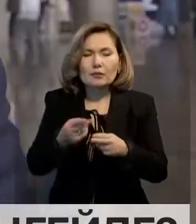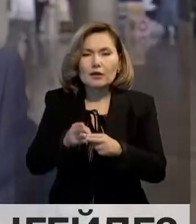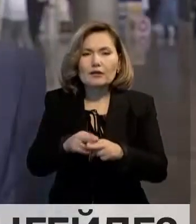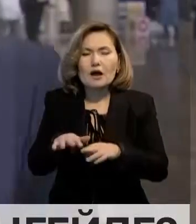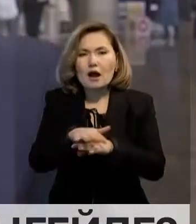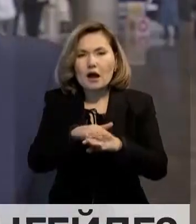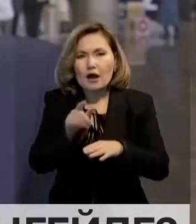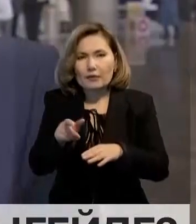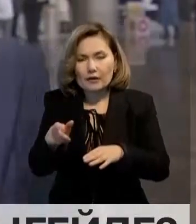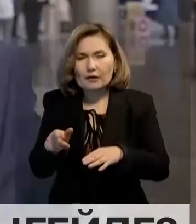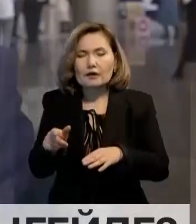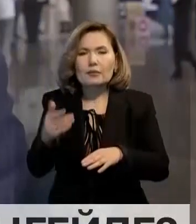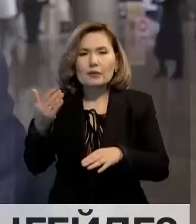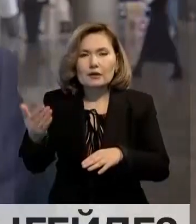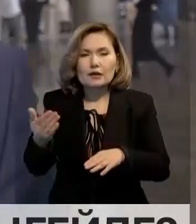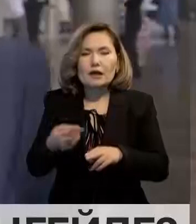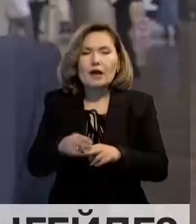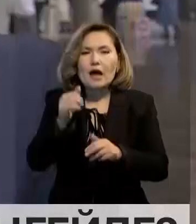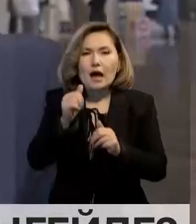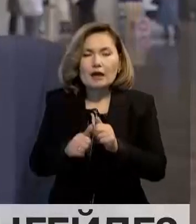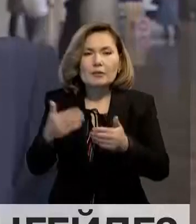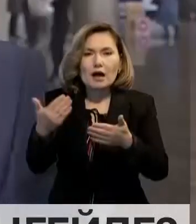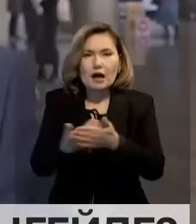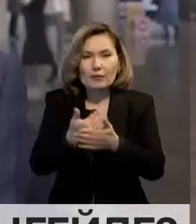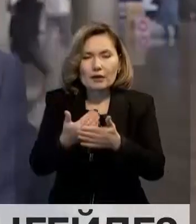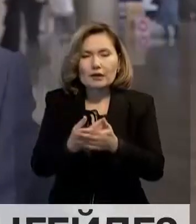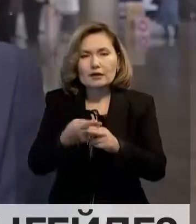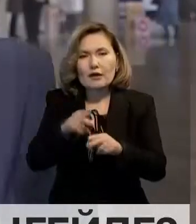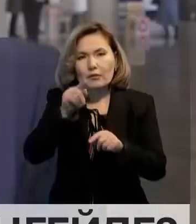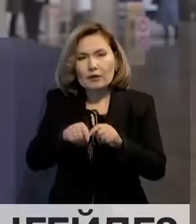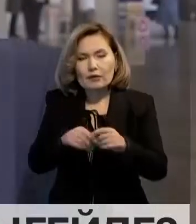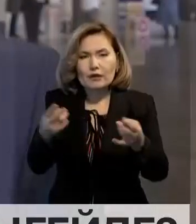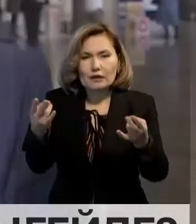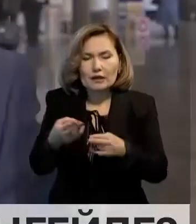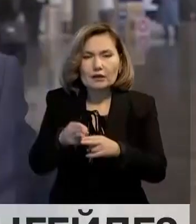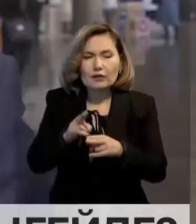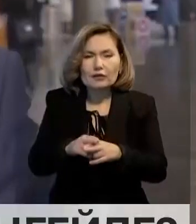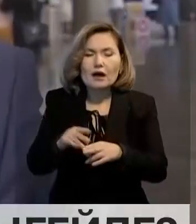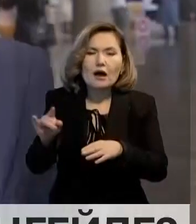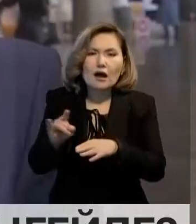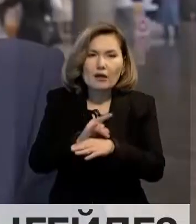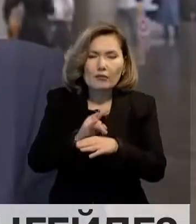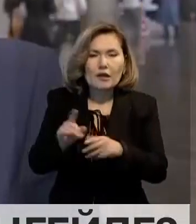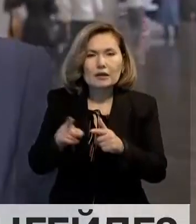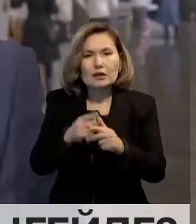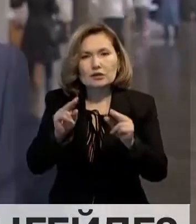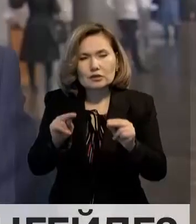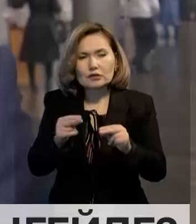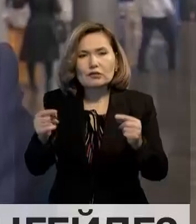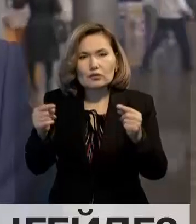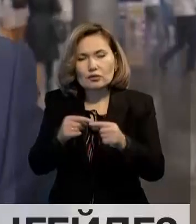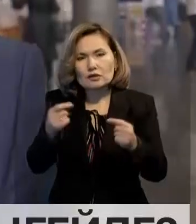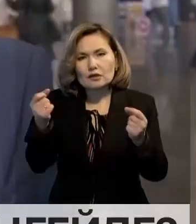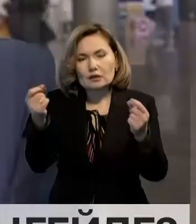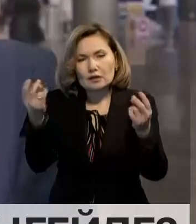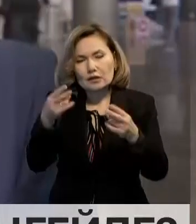тұтынушылар, яғни аудитория кез келген ақпаратты тексеру тиіс. Яғни факт-чекинг процесін өткізу қажет. Яғни тек